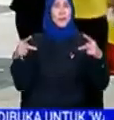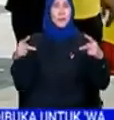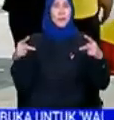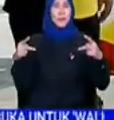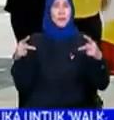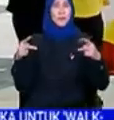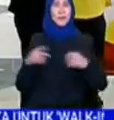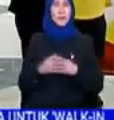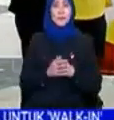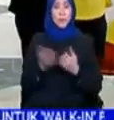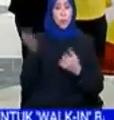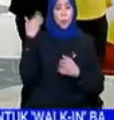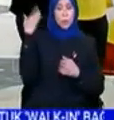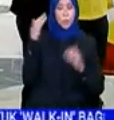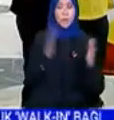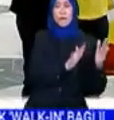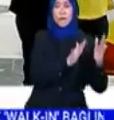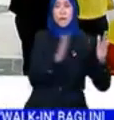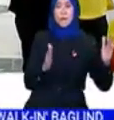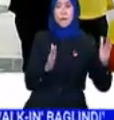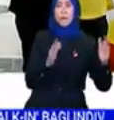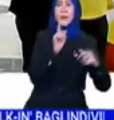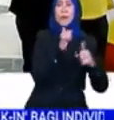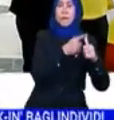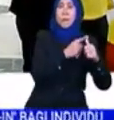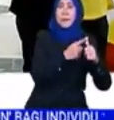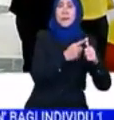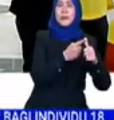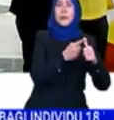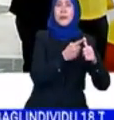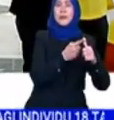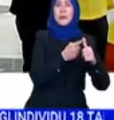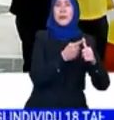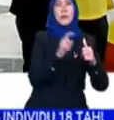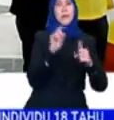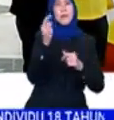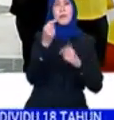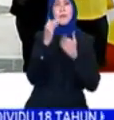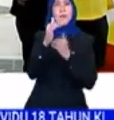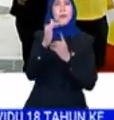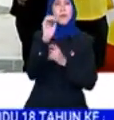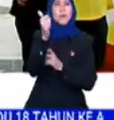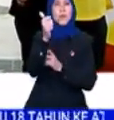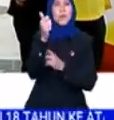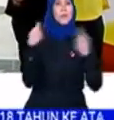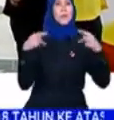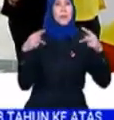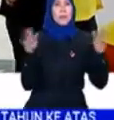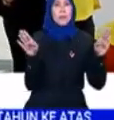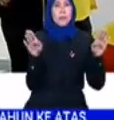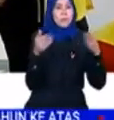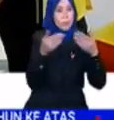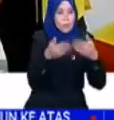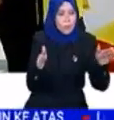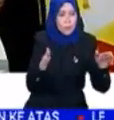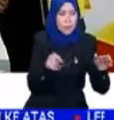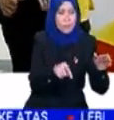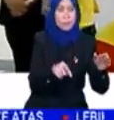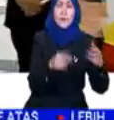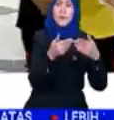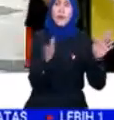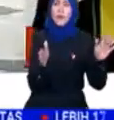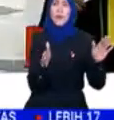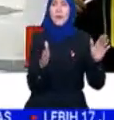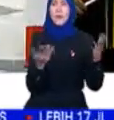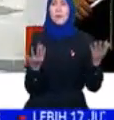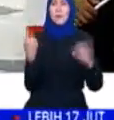semasa pernafasan peta mengeluh yang buka kedai pun tak sampai 10 kita yang di buku walaupun baiknya buka kedai pun